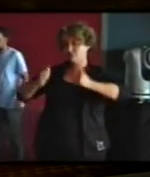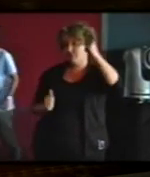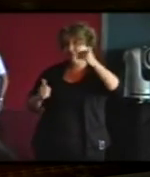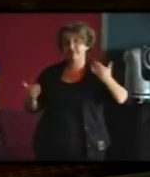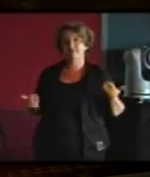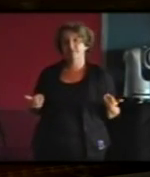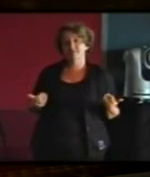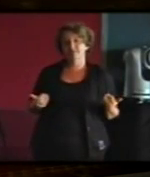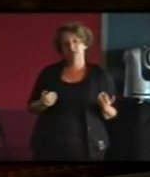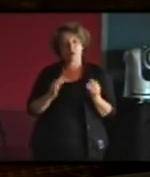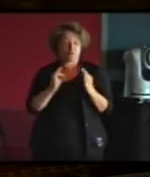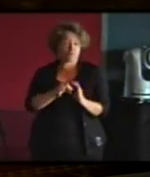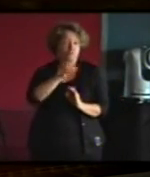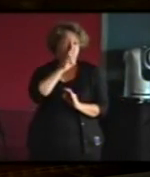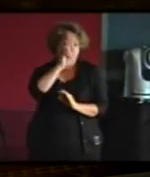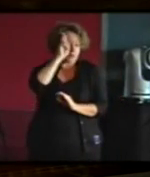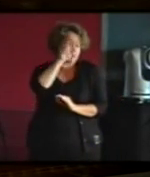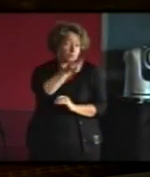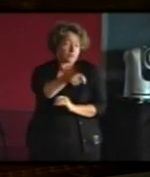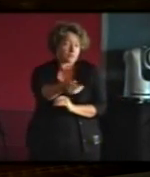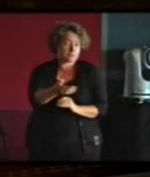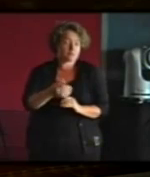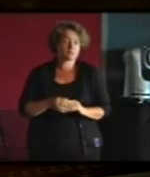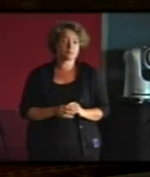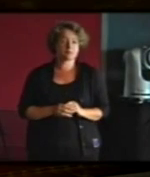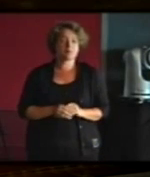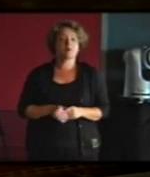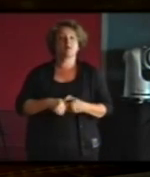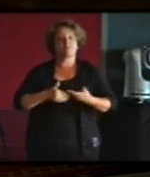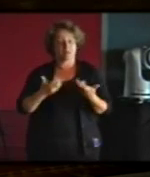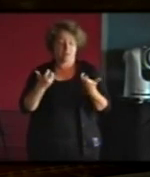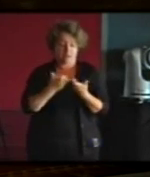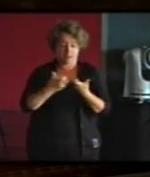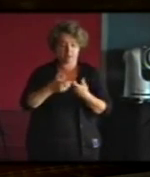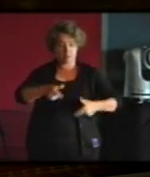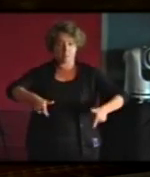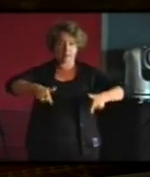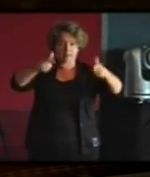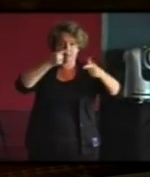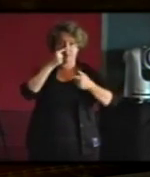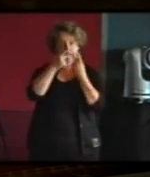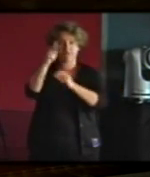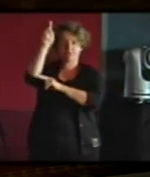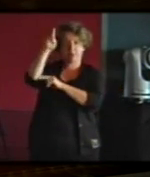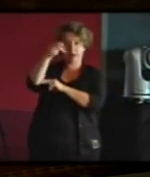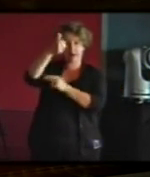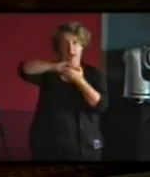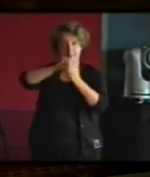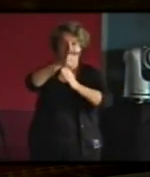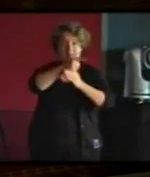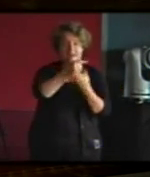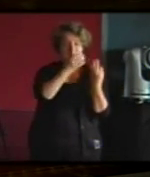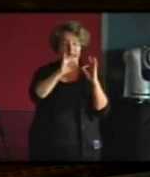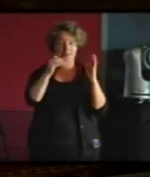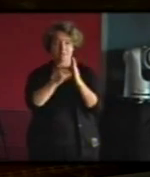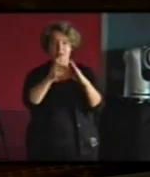Donc c'est vrai, vous avez raison. Et si je suis obligé de dépenser dans un immeuble à Paris qui vaut 10 000 euros du mètre, si je suis obligé de